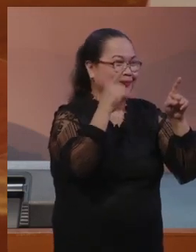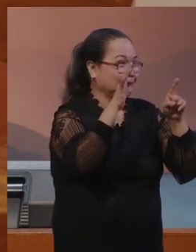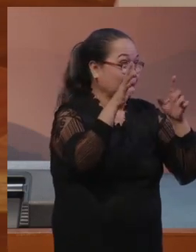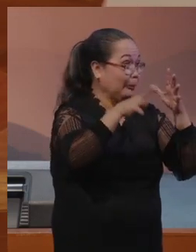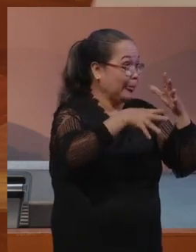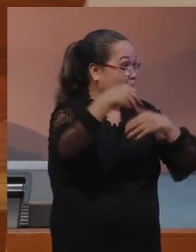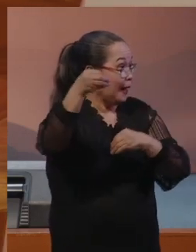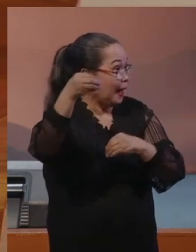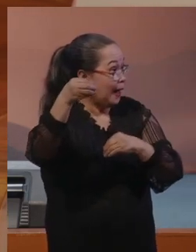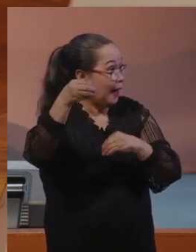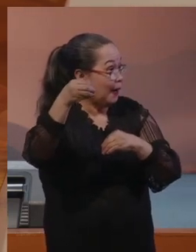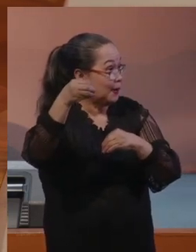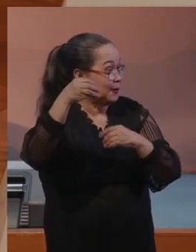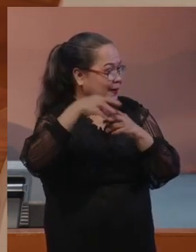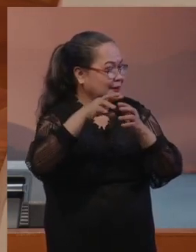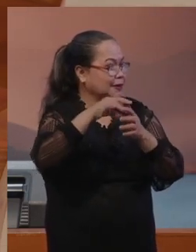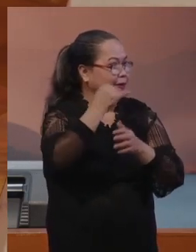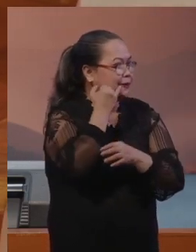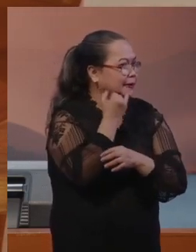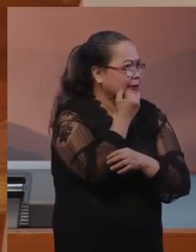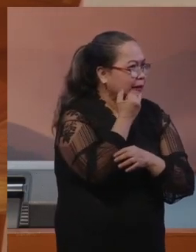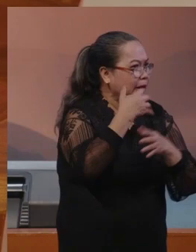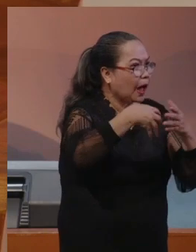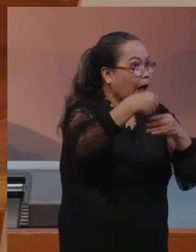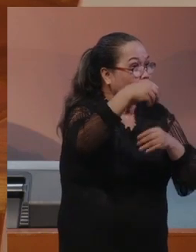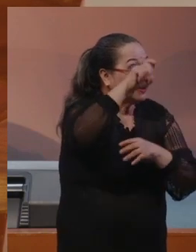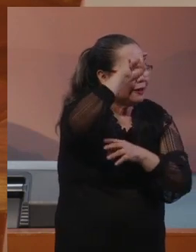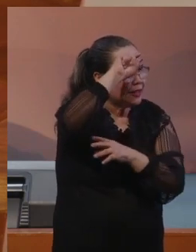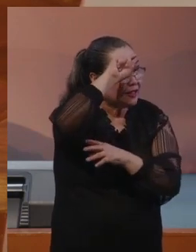papalabas ang Israel sa Egypt,